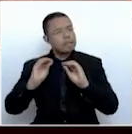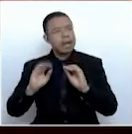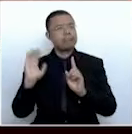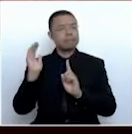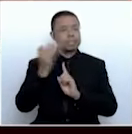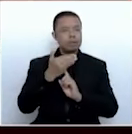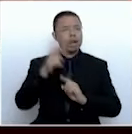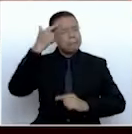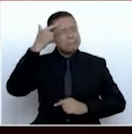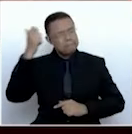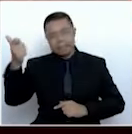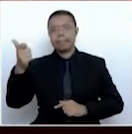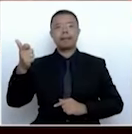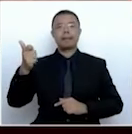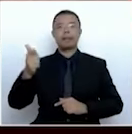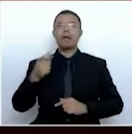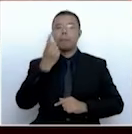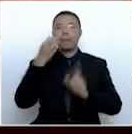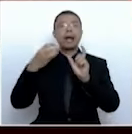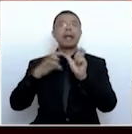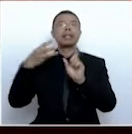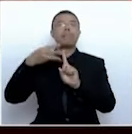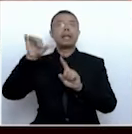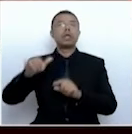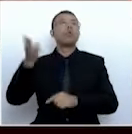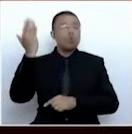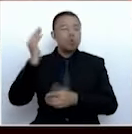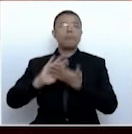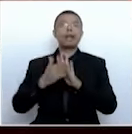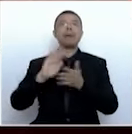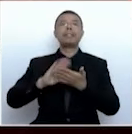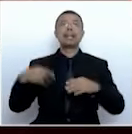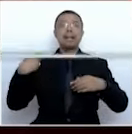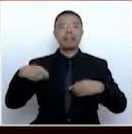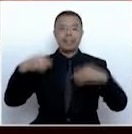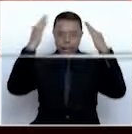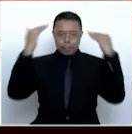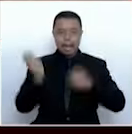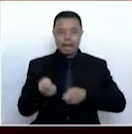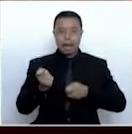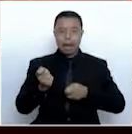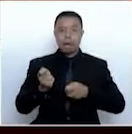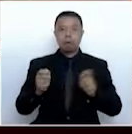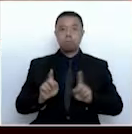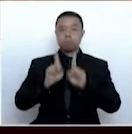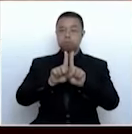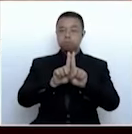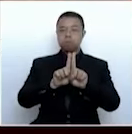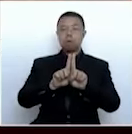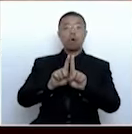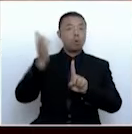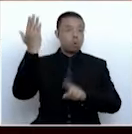seorang pintar dan cerdas oleh Pak SBY dijadikan Menteri Pertanian. Kami dibekali oleh orang tua